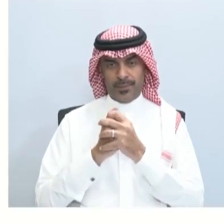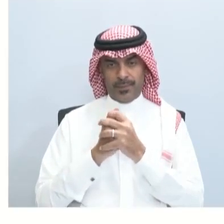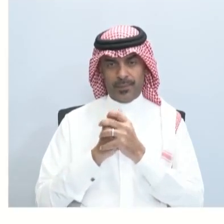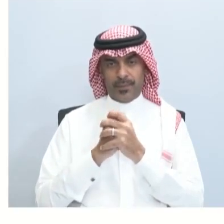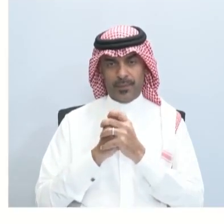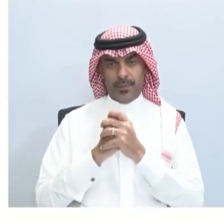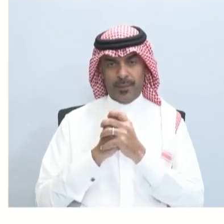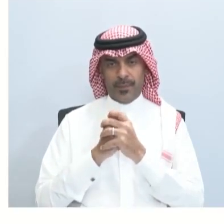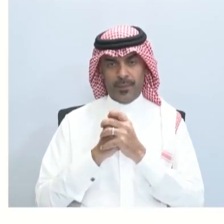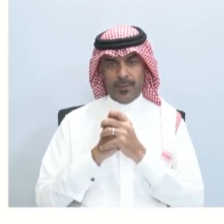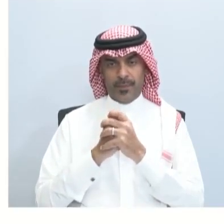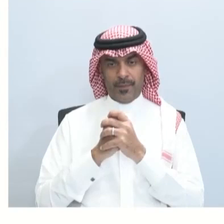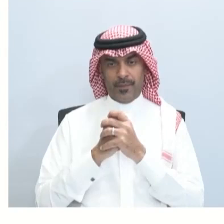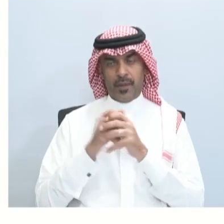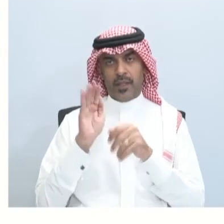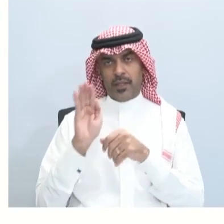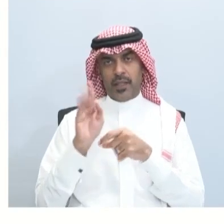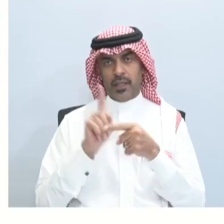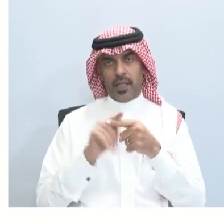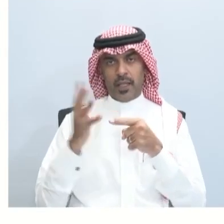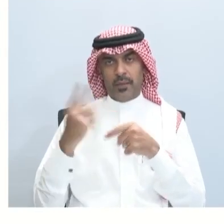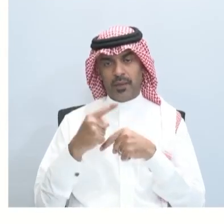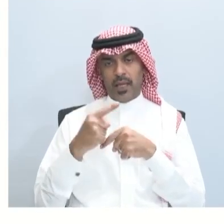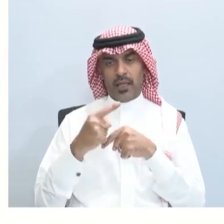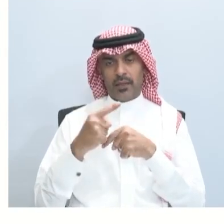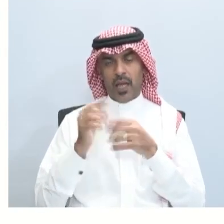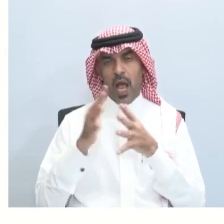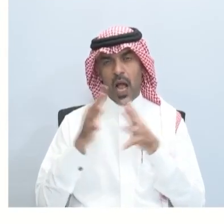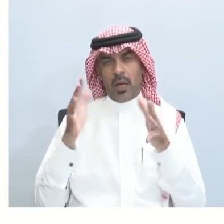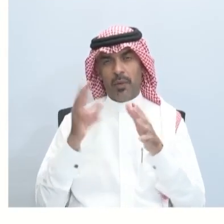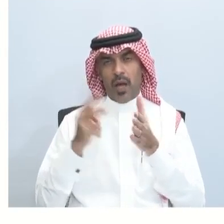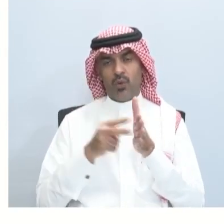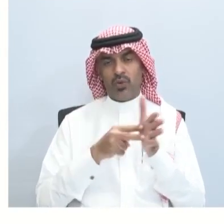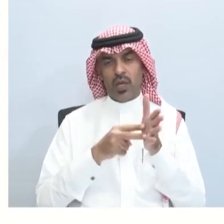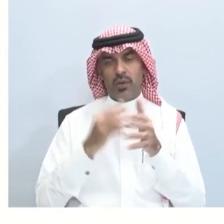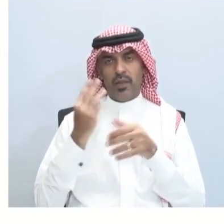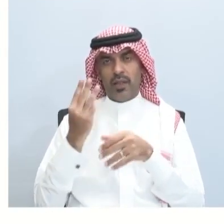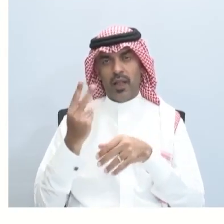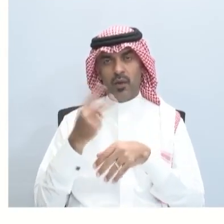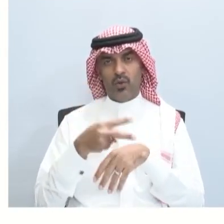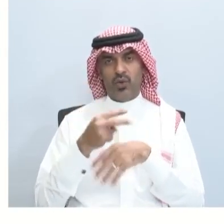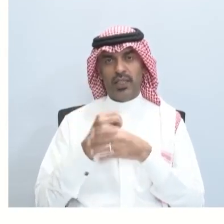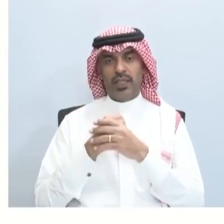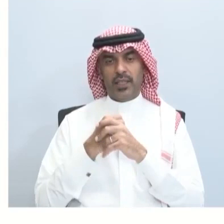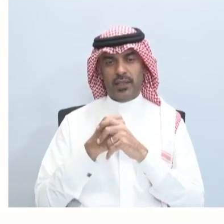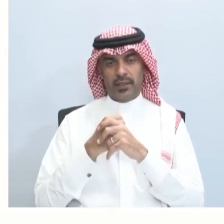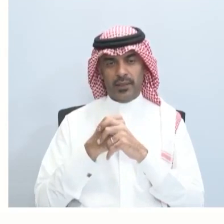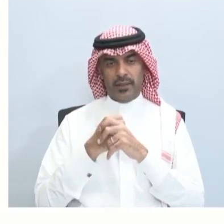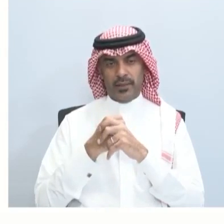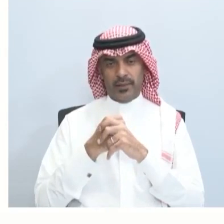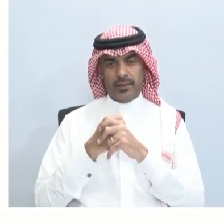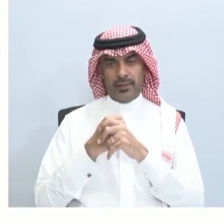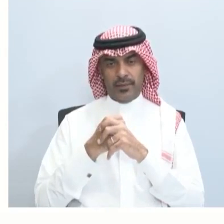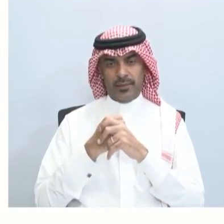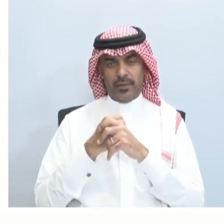الى الفريق سين زائد خمسه عشر اكبر من او يساوي ثلاثه وعشرين